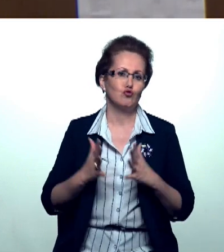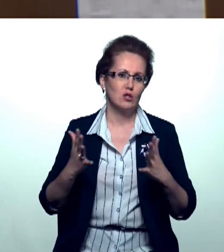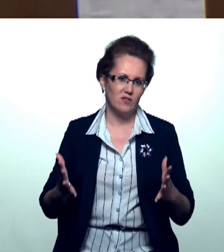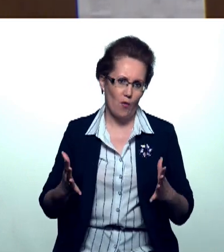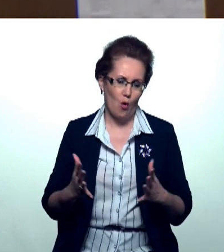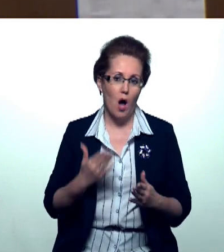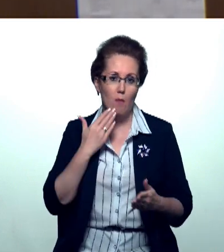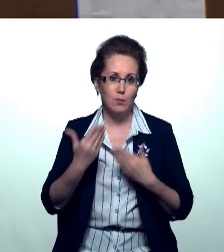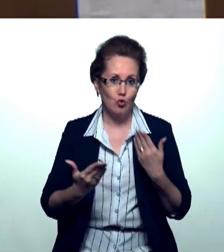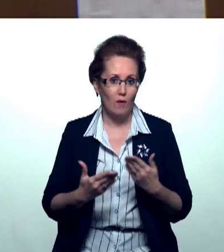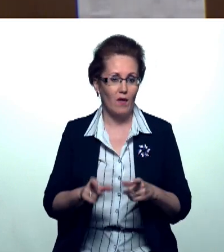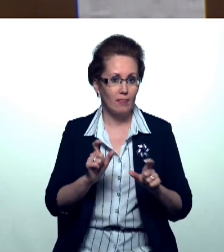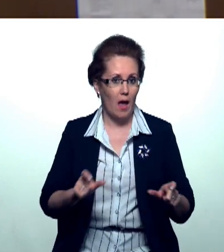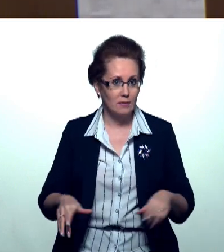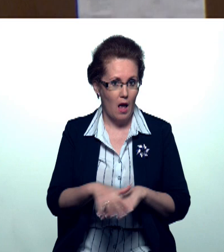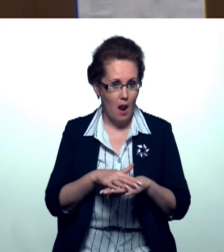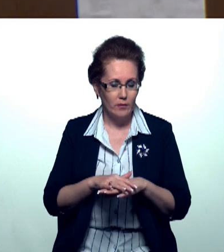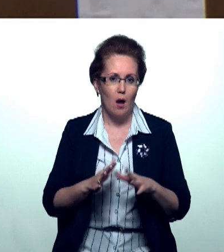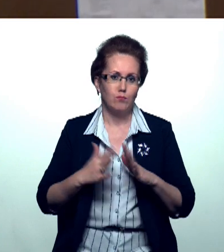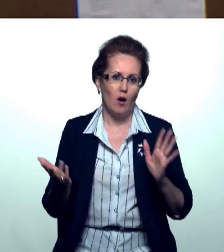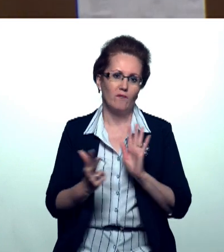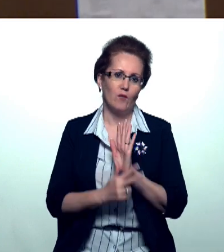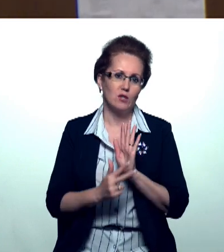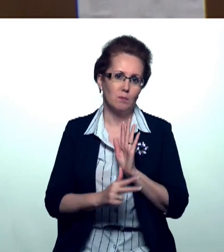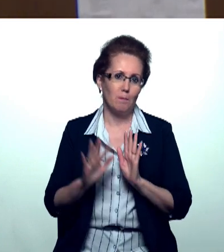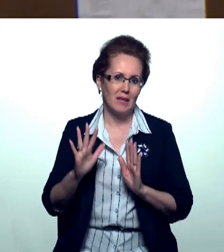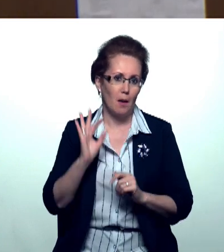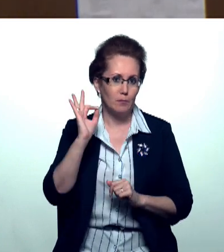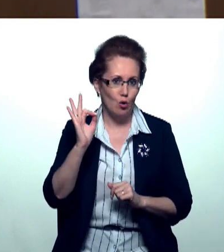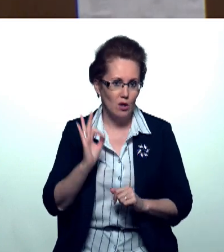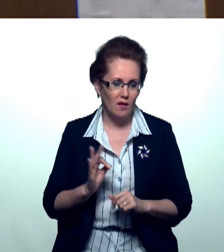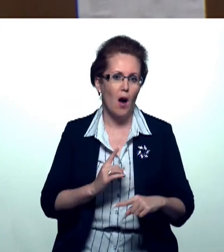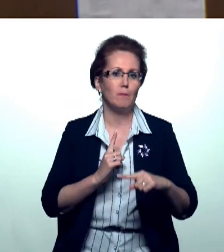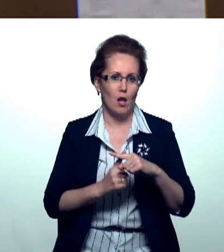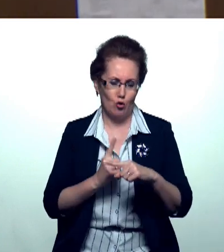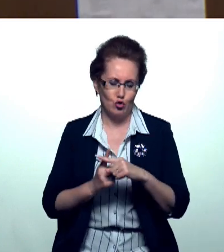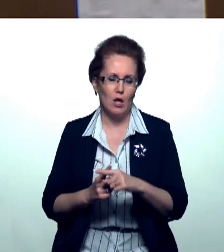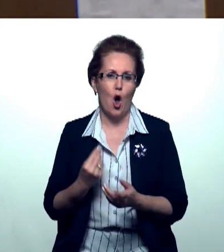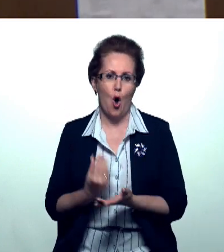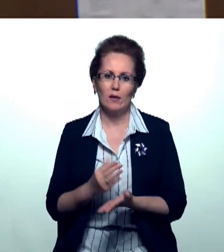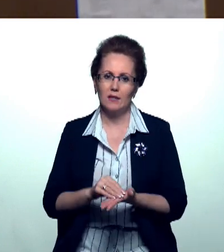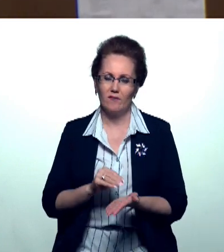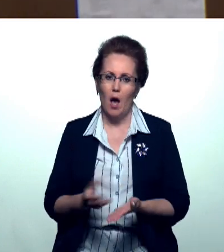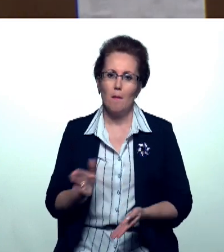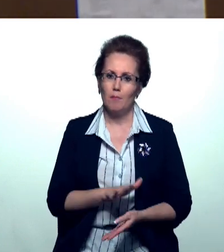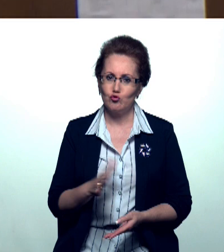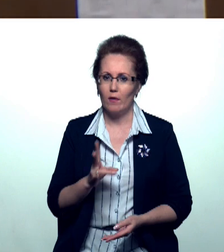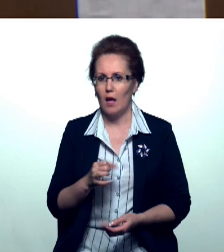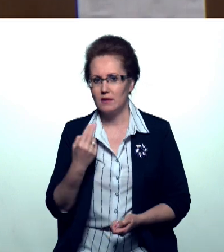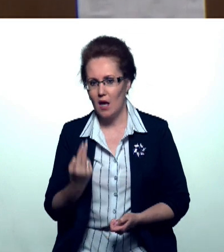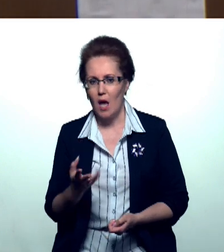большинство опрошенного населения, это более 85%, положительно оценивают межнациональную